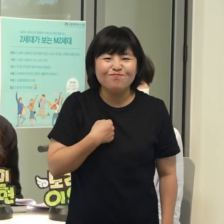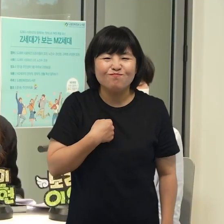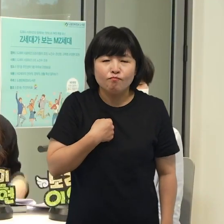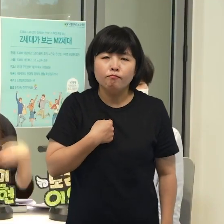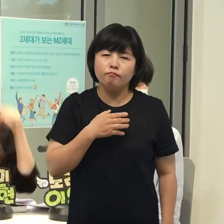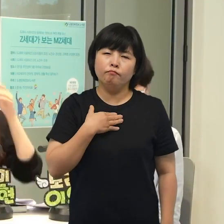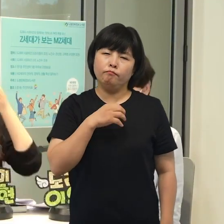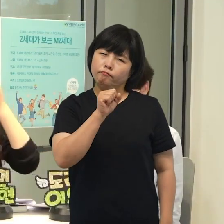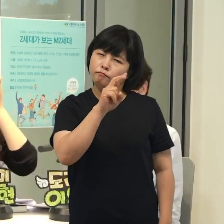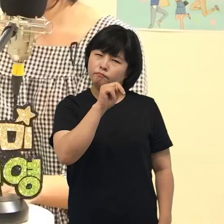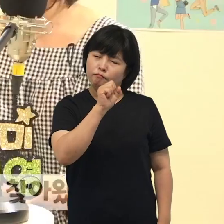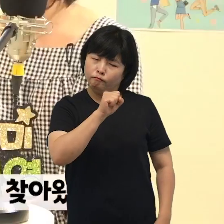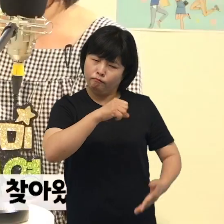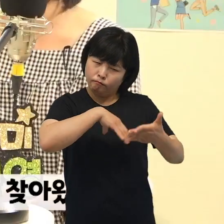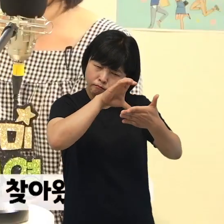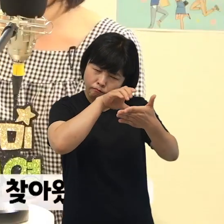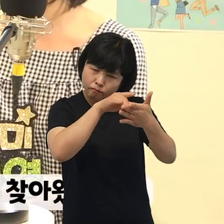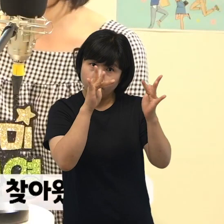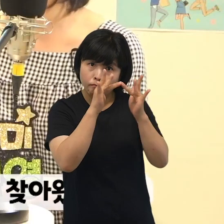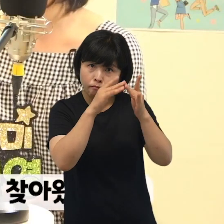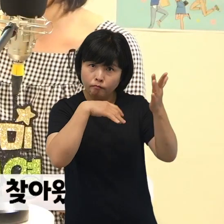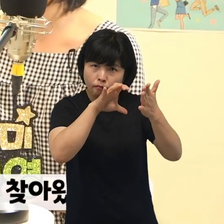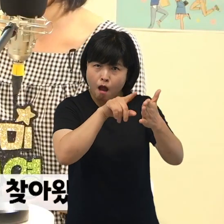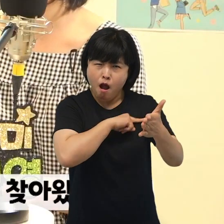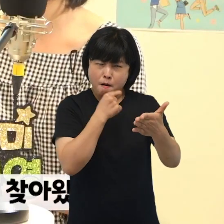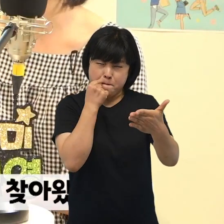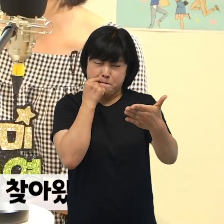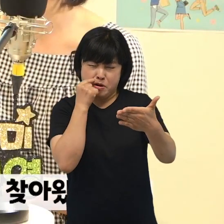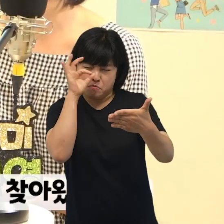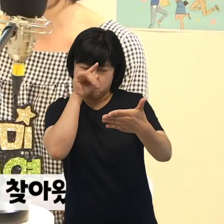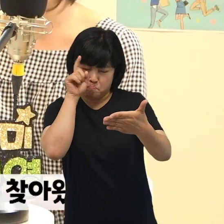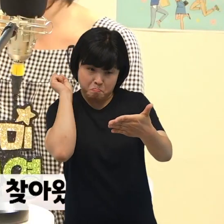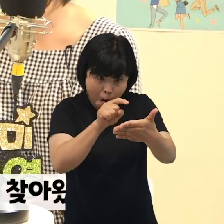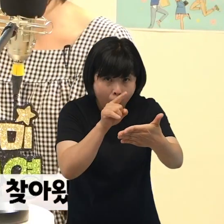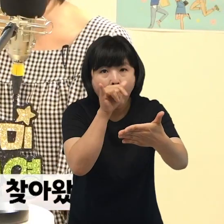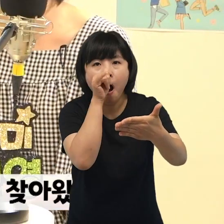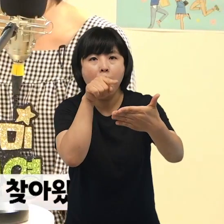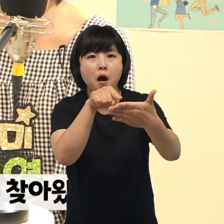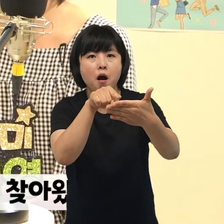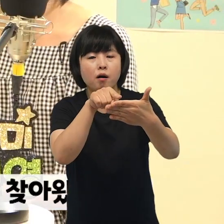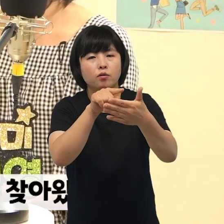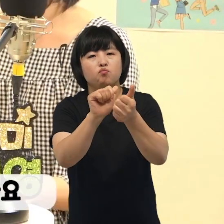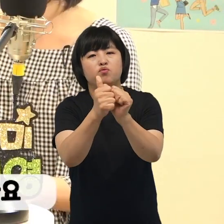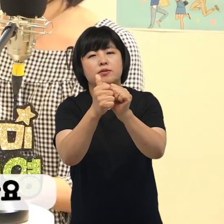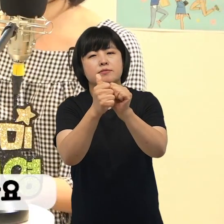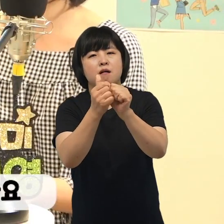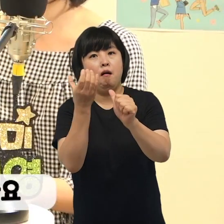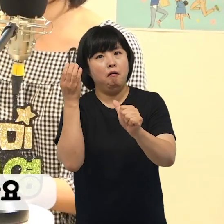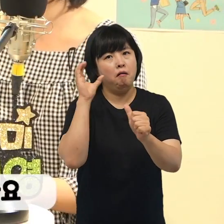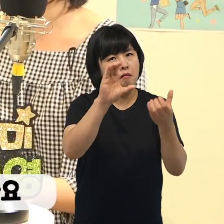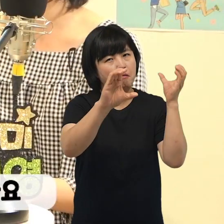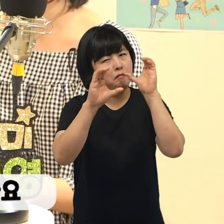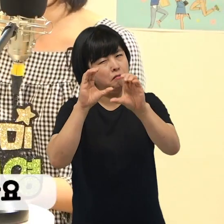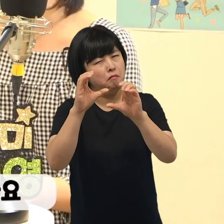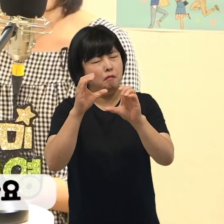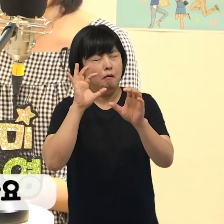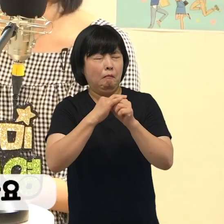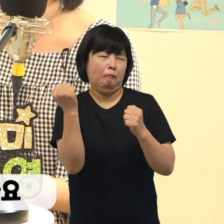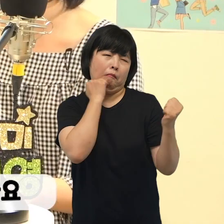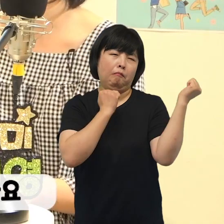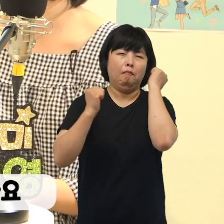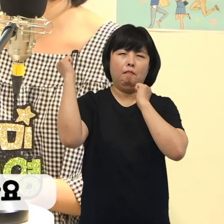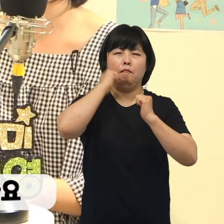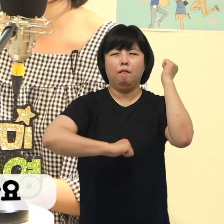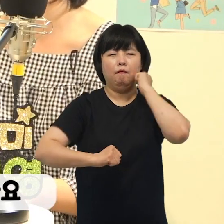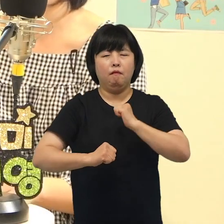그런 생각이 듭니다. 네. 그리고 제가 SNS에서 또 핫한 이슈를 하나 찾아왔는데, 어. 주식으로 돈을 요즘